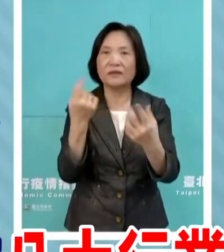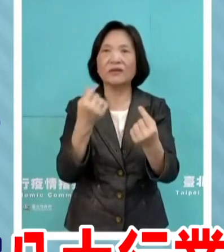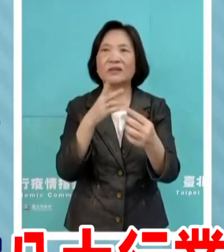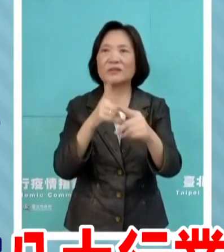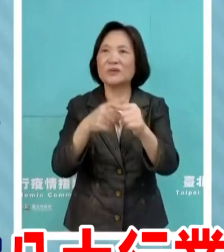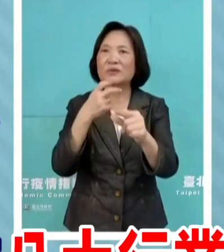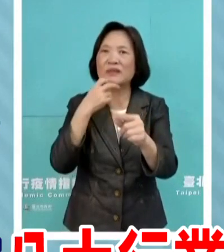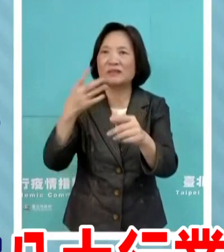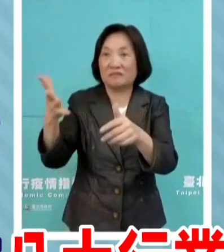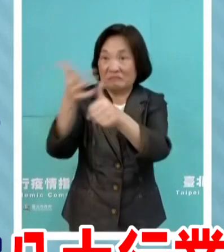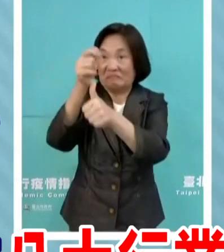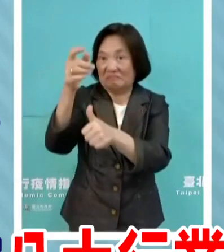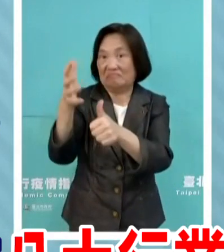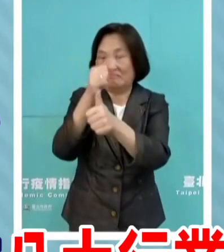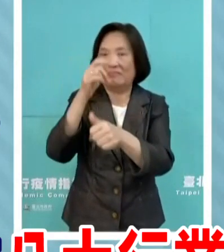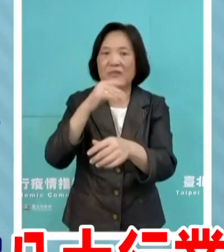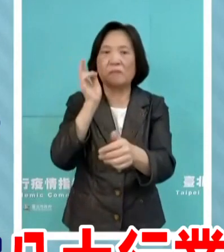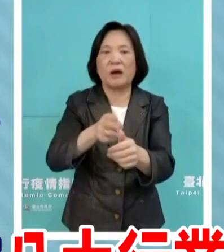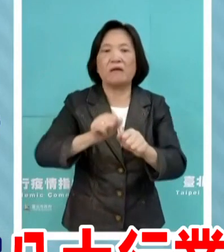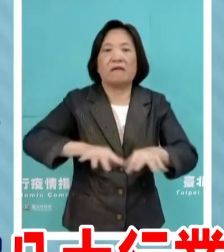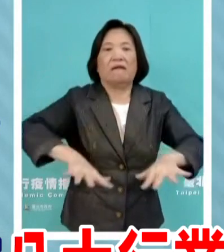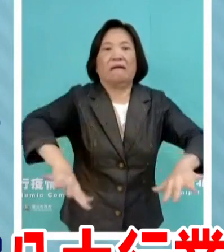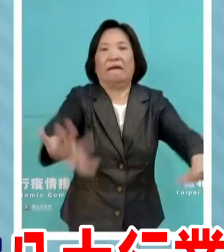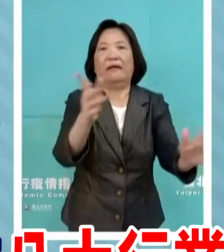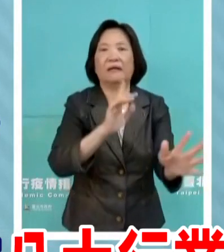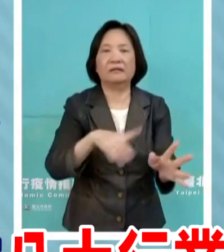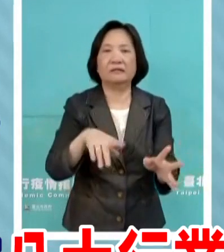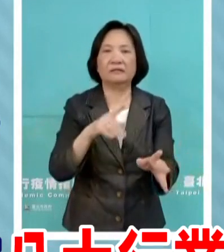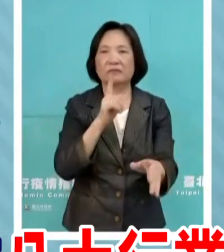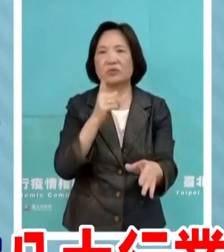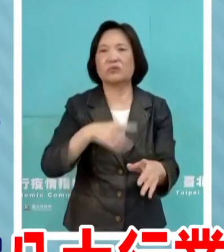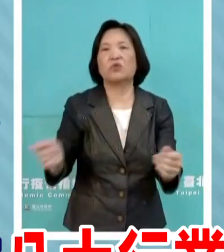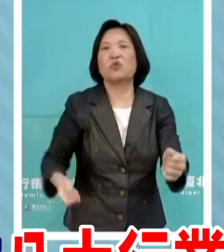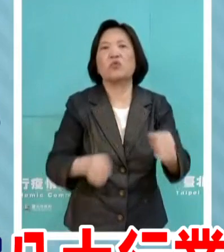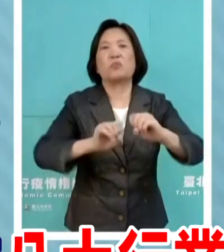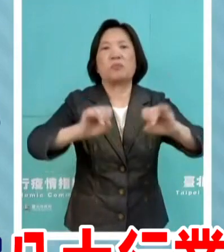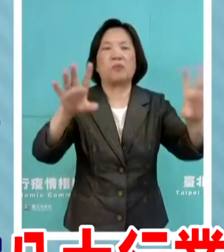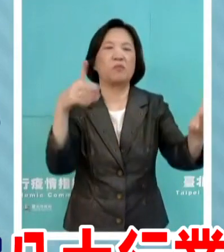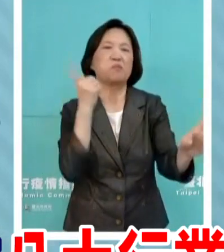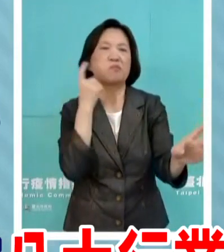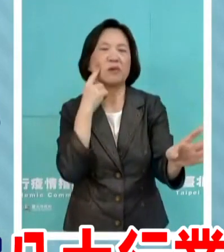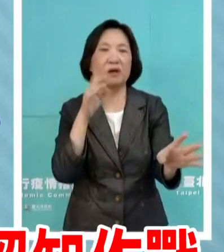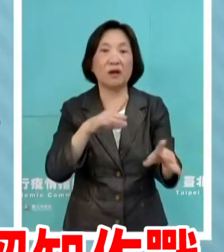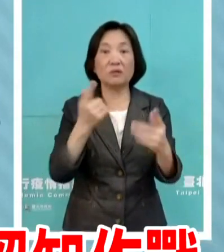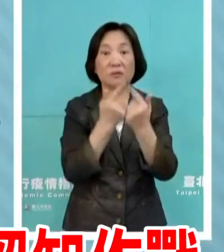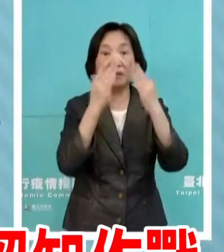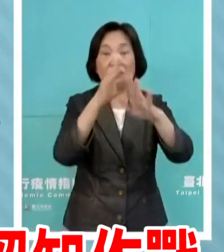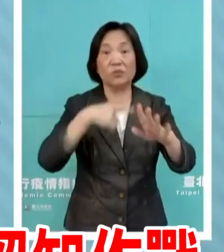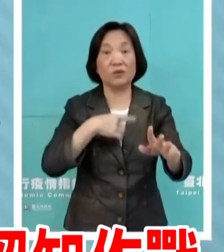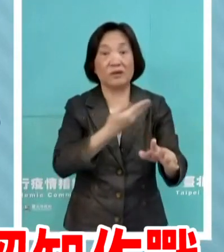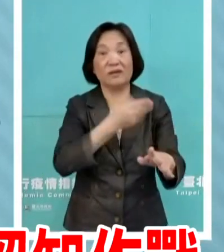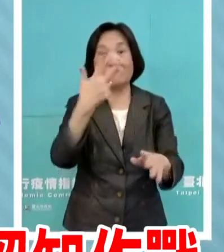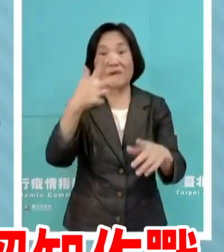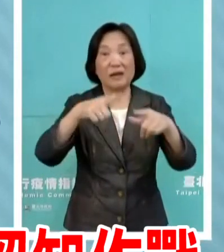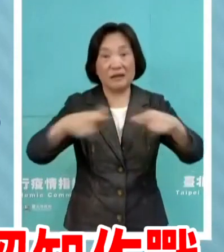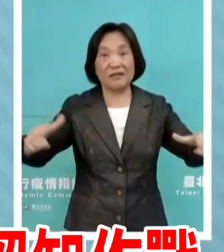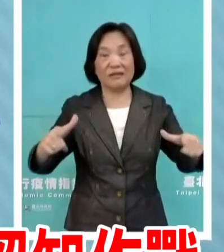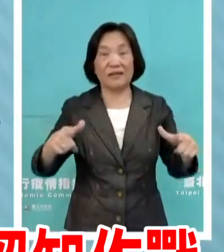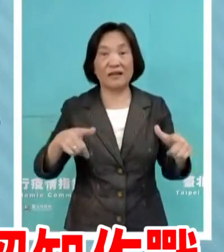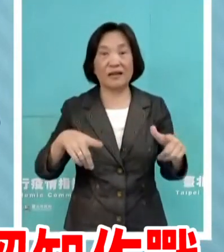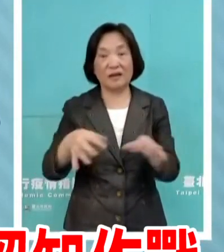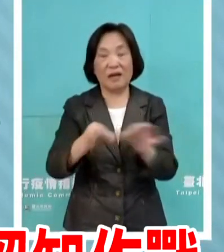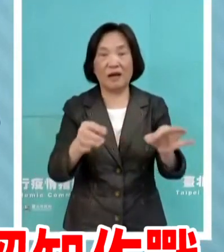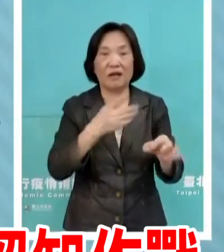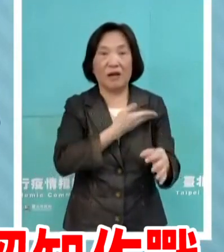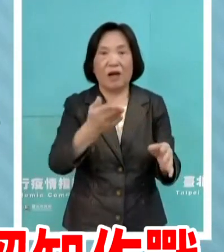料，然后在进行认知作战，就说什么台北市9月要开放八大行业，要开放阿公店，然后就每个在